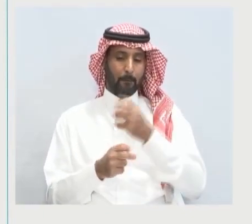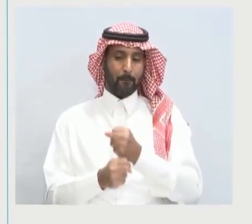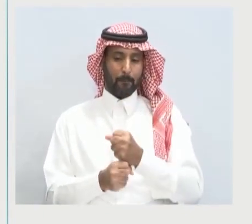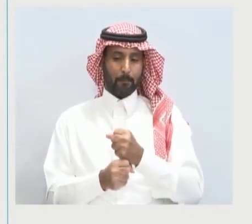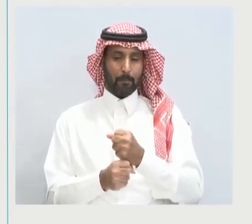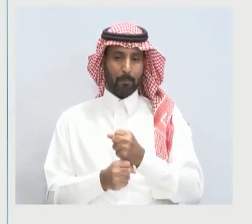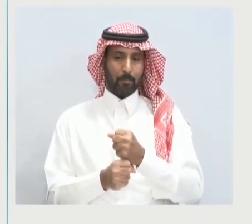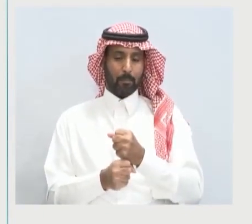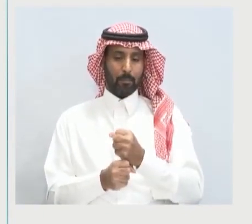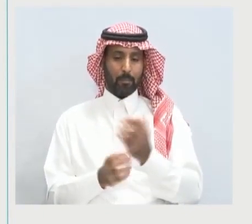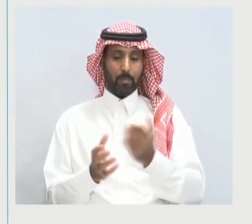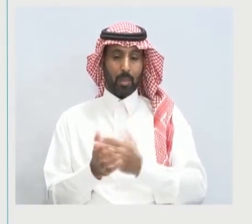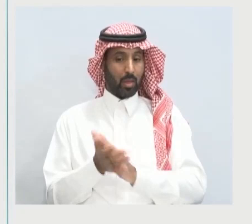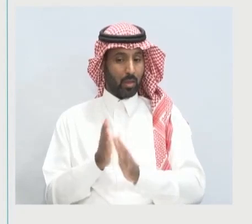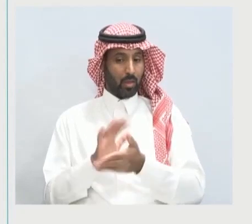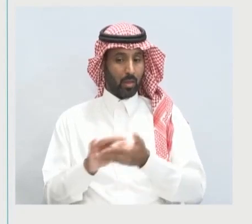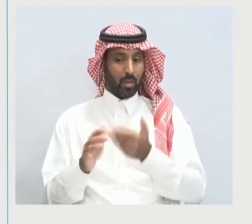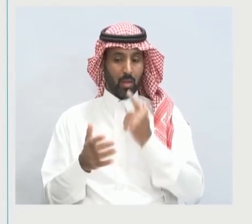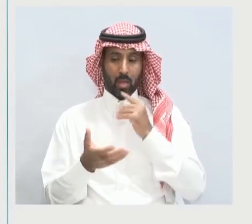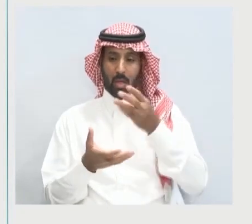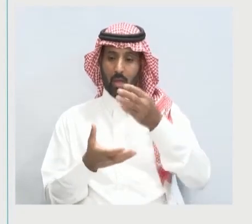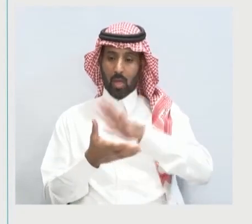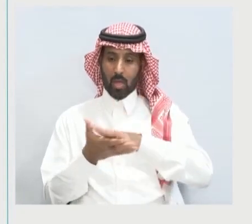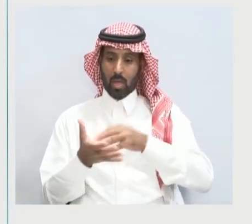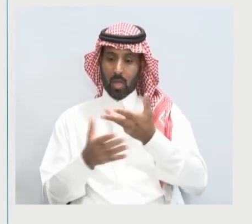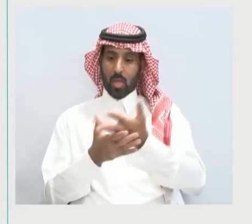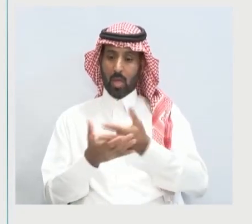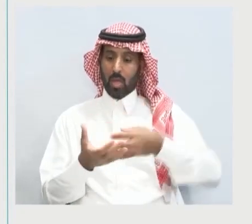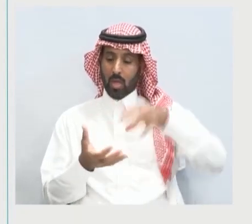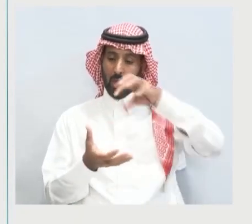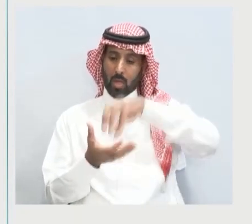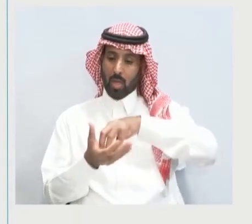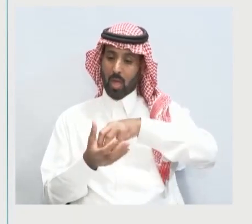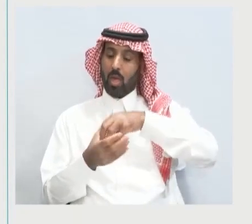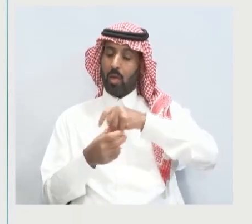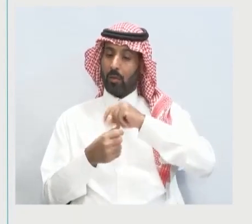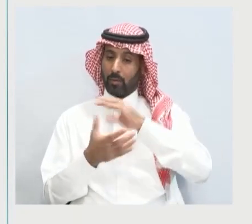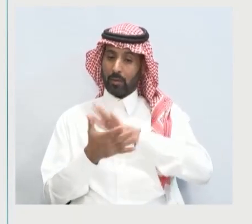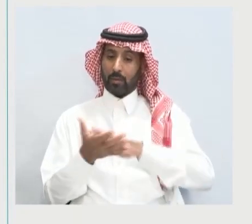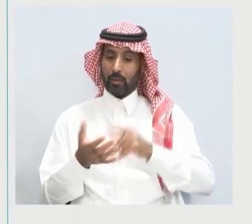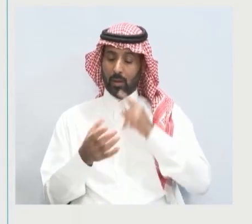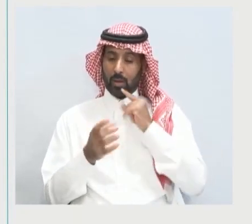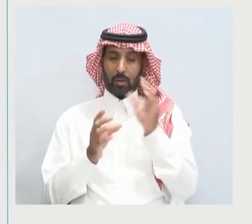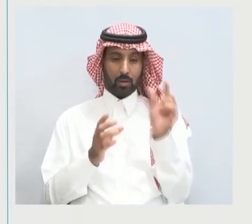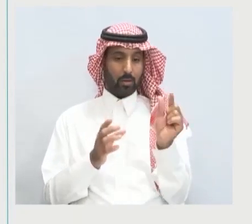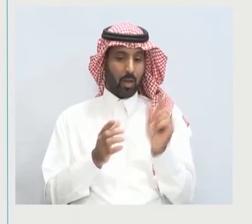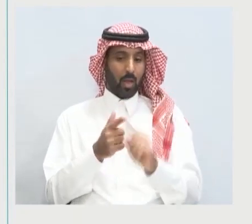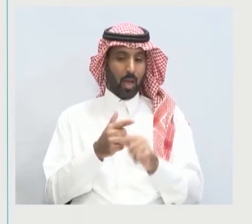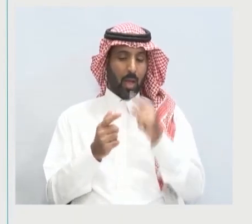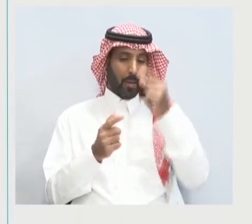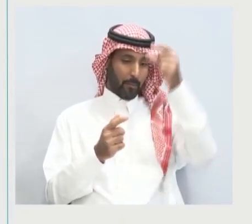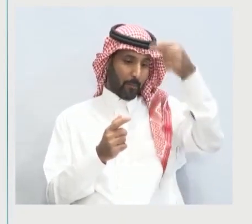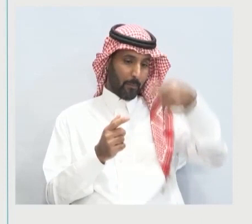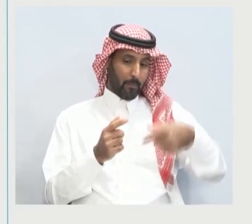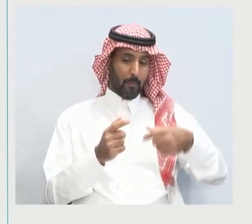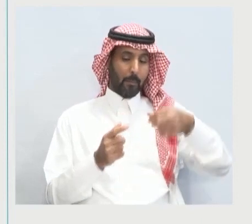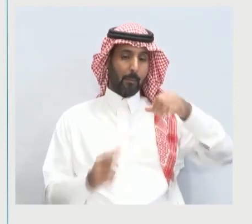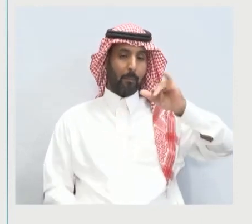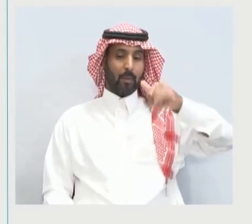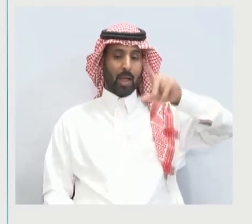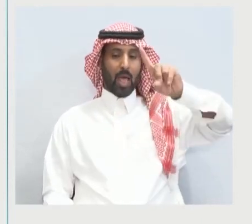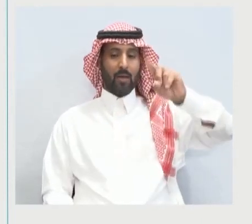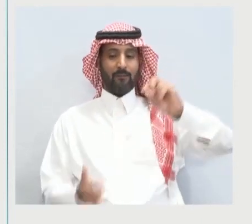بعد الانتهاء من العمل على المصنف من قائمه ملف نختار حفظ